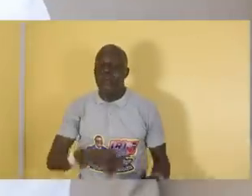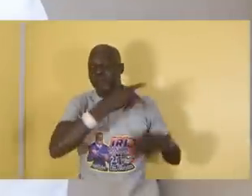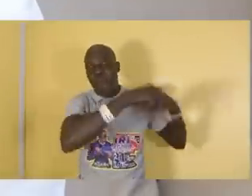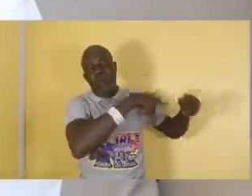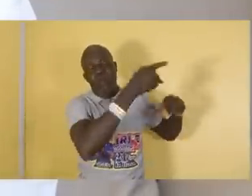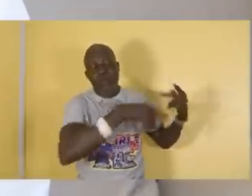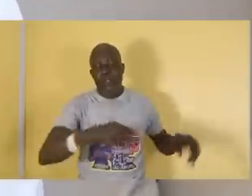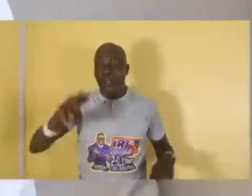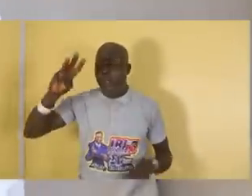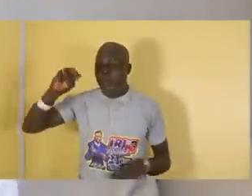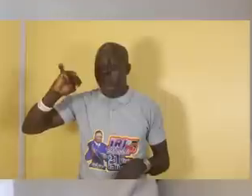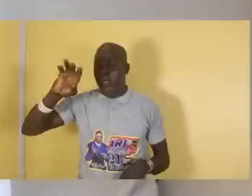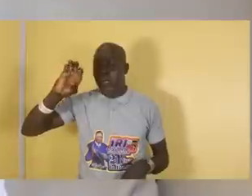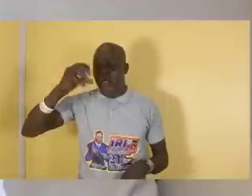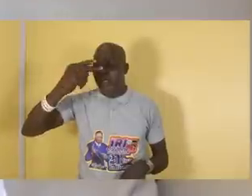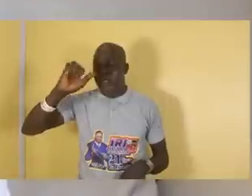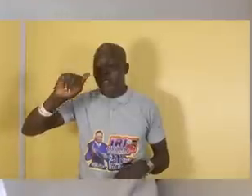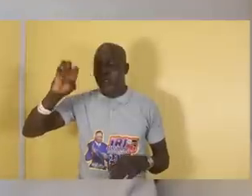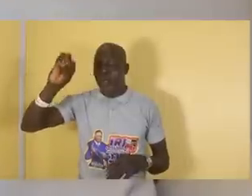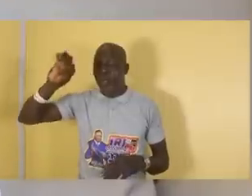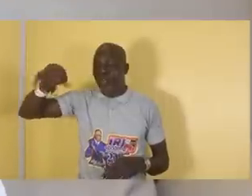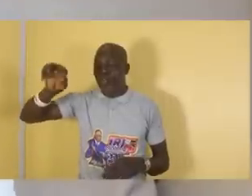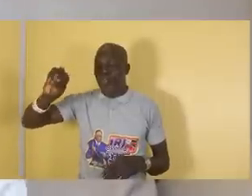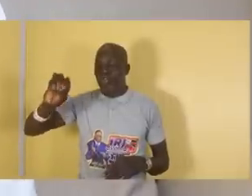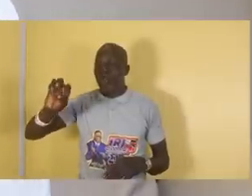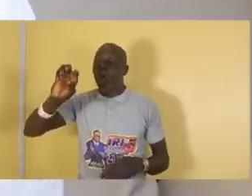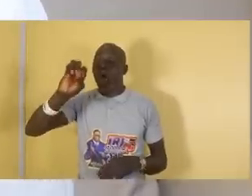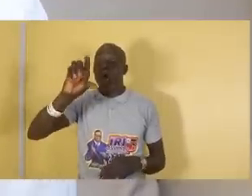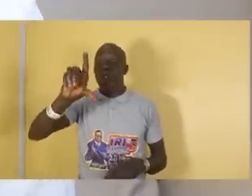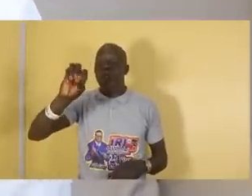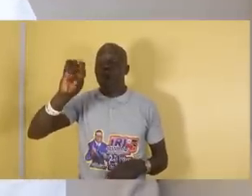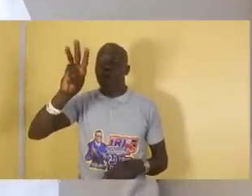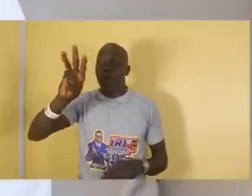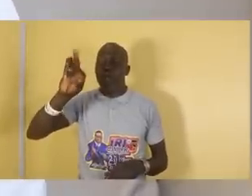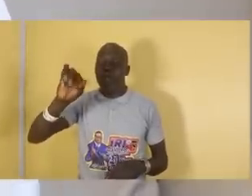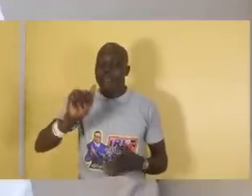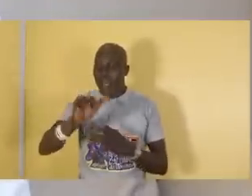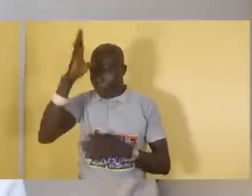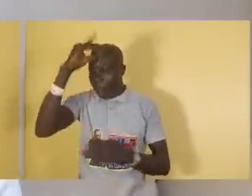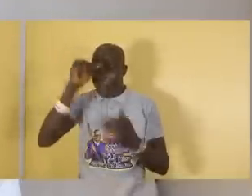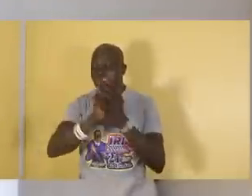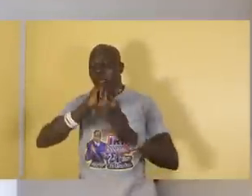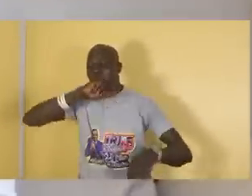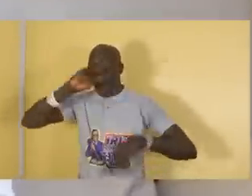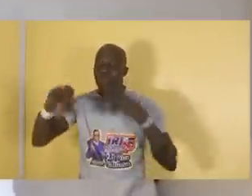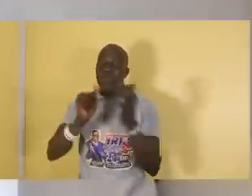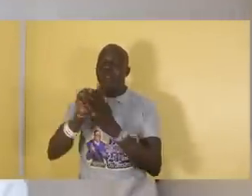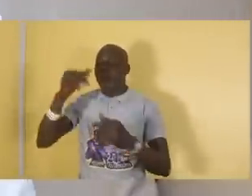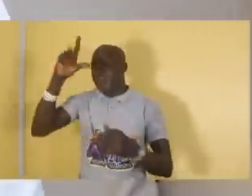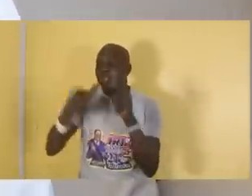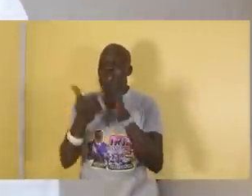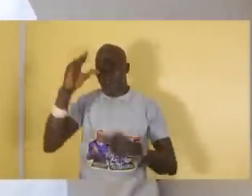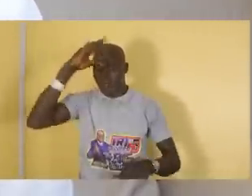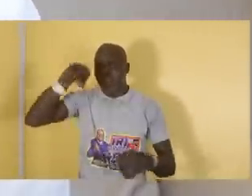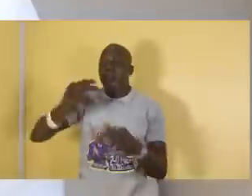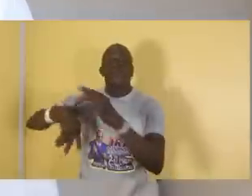prophet Michael Ojo Ọlọ́wẹ̀rẹ̀ Ọlọ́wẹ̀rẹ̀ bàbá Automatic bàbá Automatic ha kẹni ńlá lọ